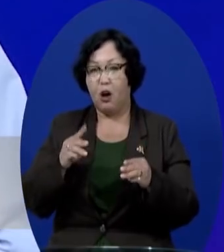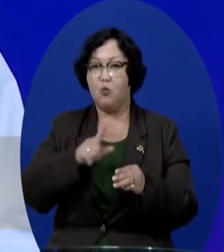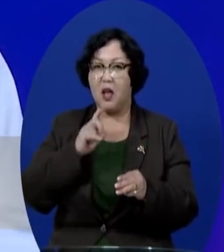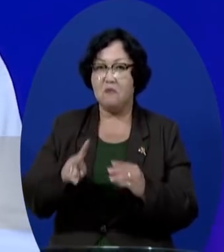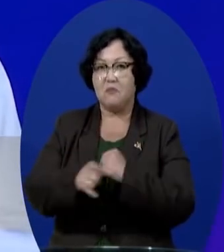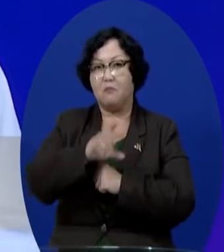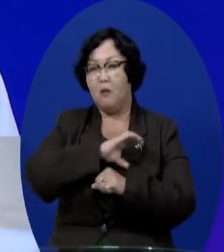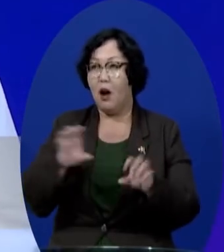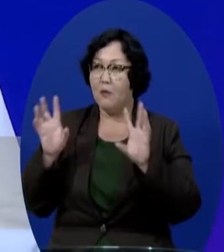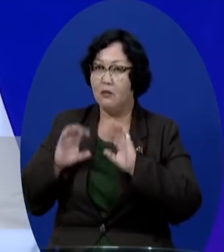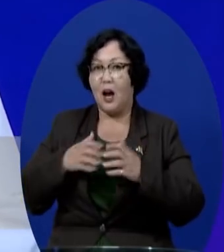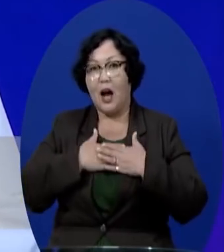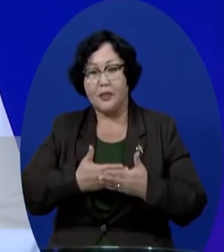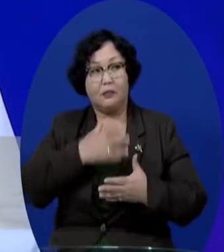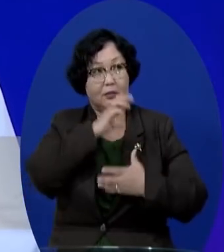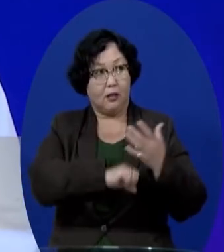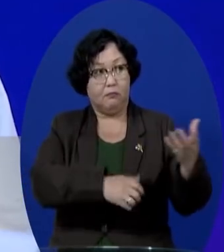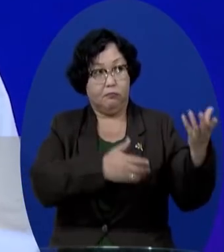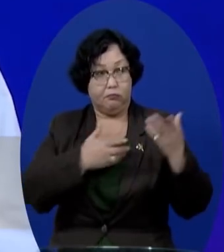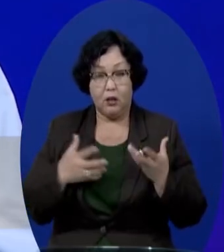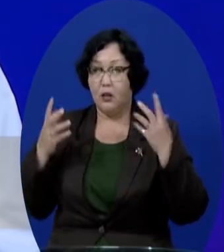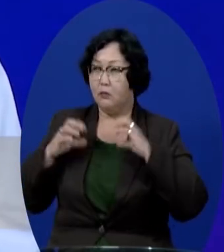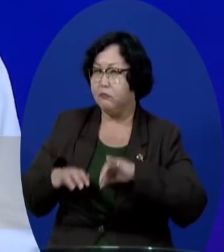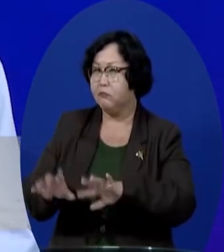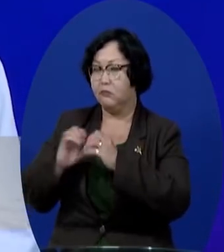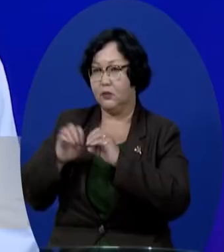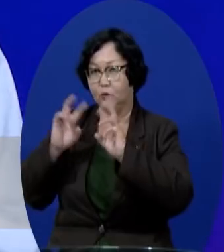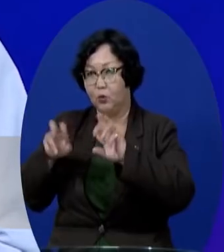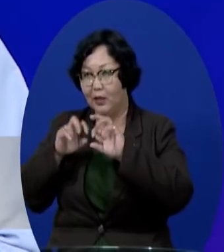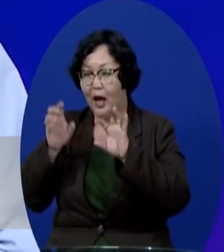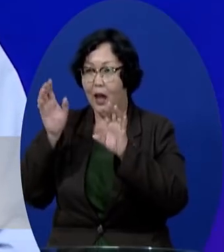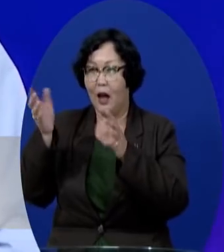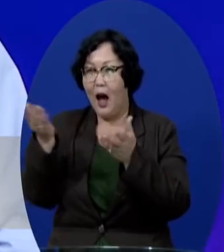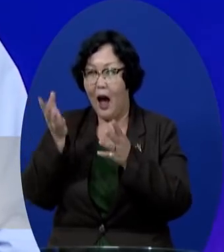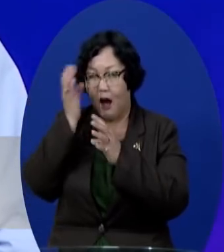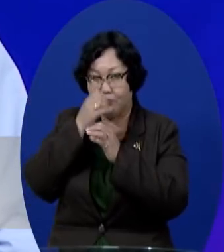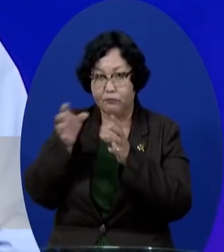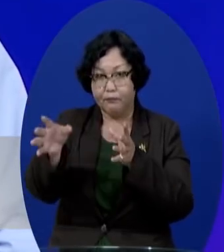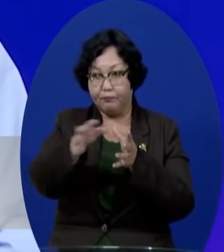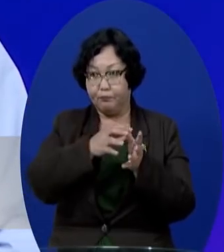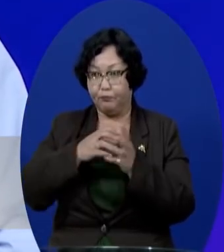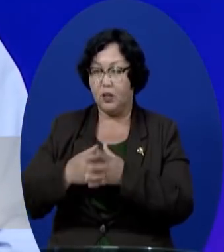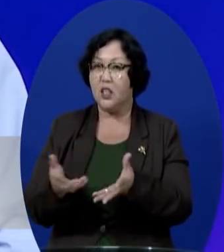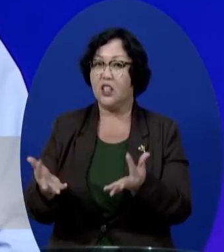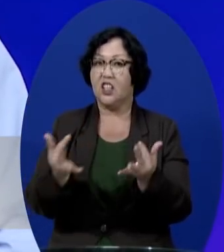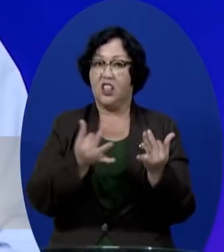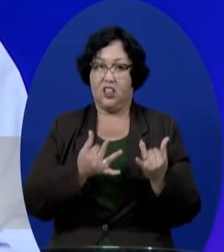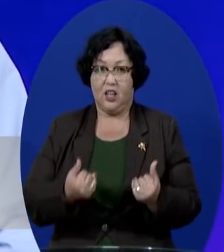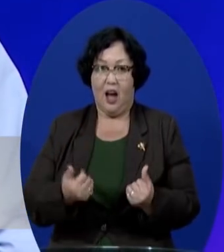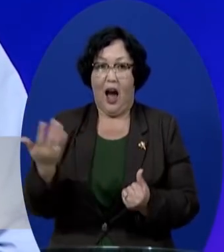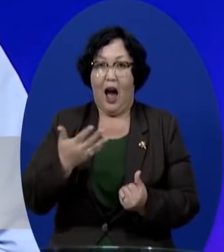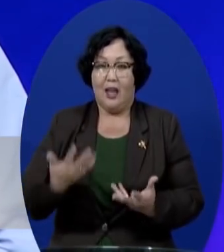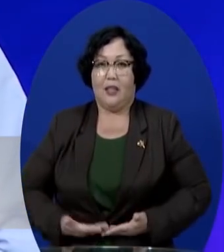одоо энэ хамдивлэгчдийнхаа өгсөн мөнгөөр энэ асуудлыг шийдвэрлээд за ингээд наривчилж тоотлохоо гаргаж тархац нутгийг